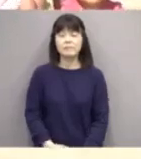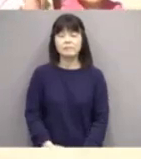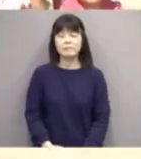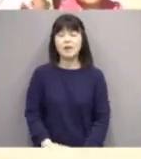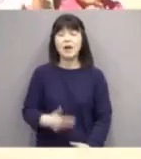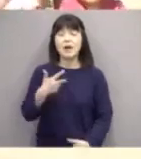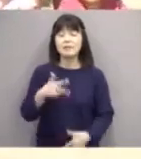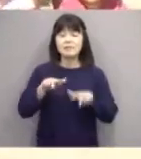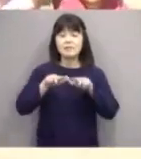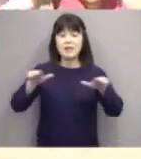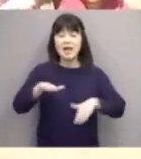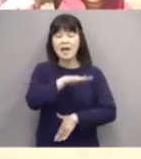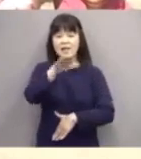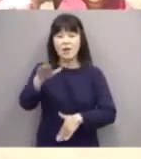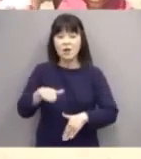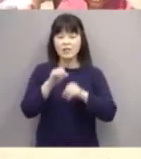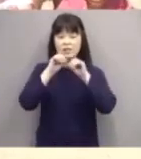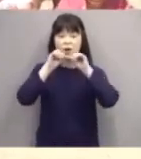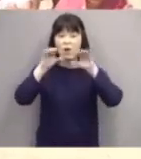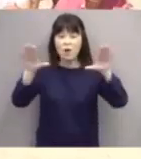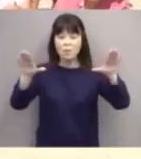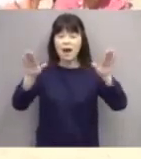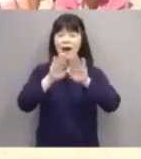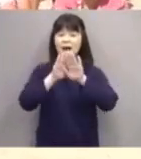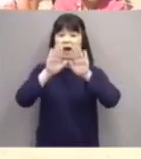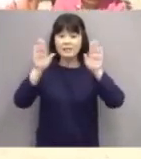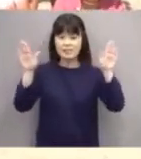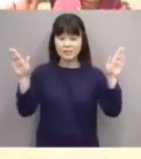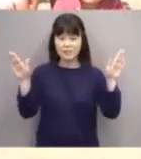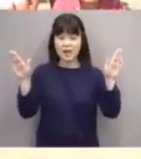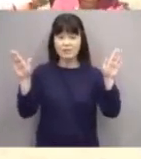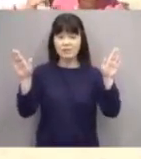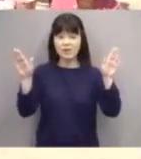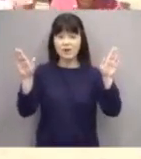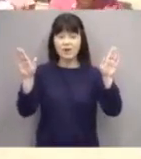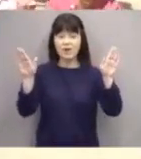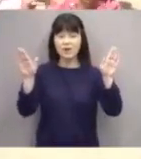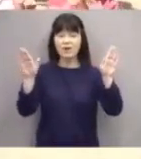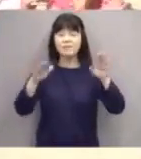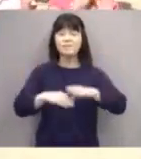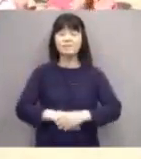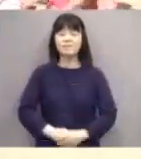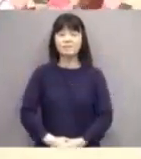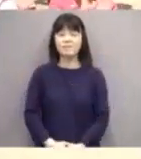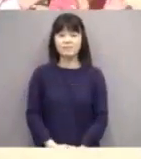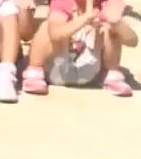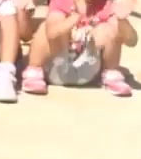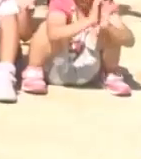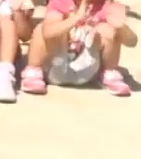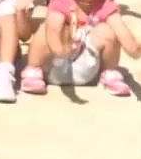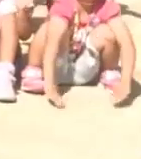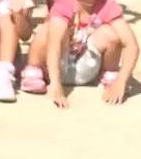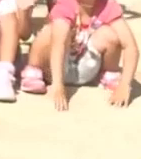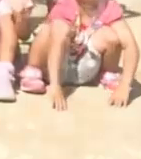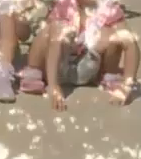せーの、 神聖な広場始まるよ。